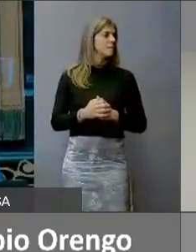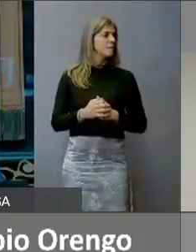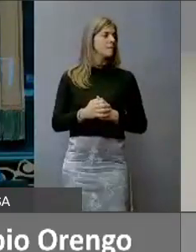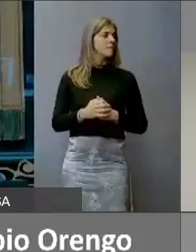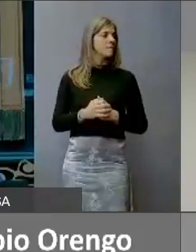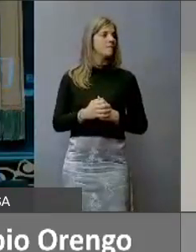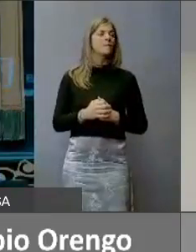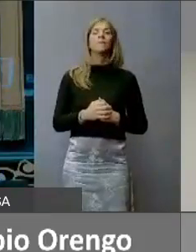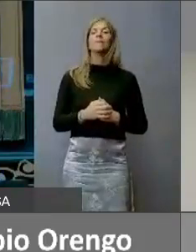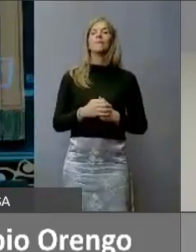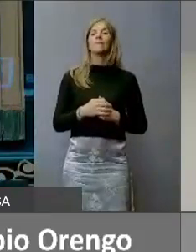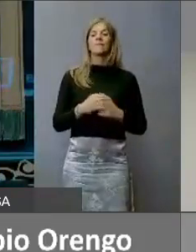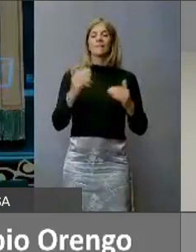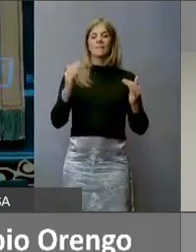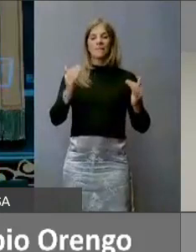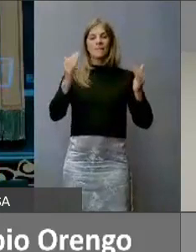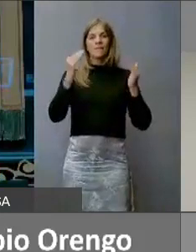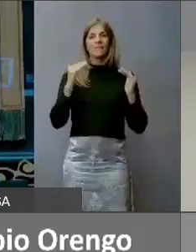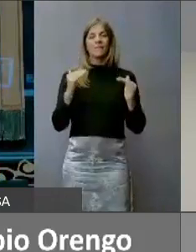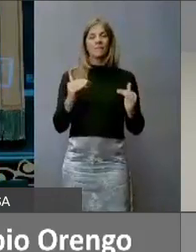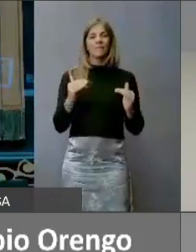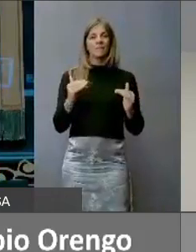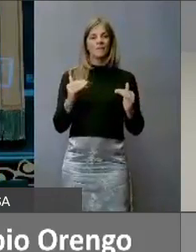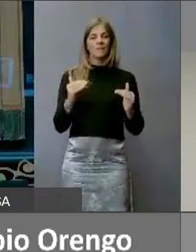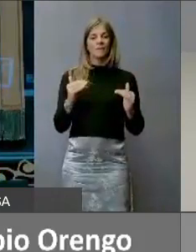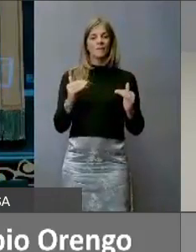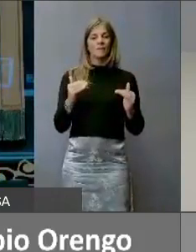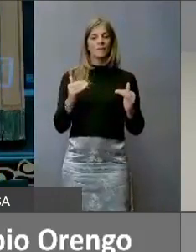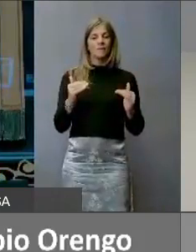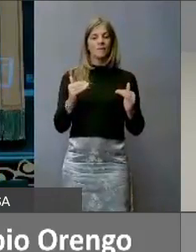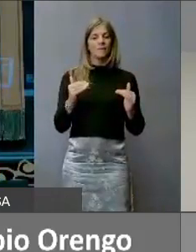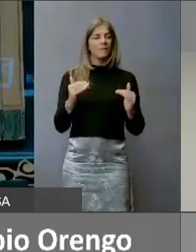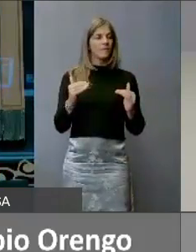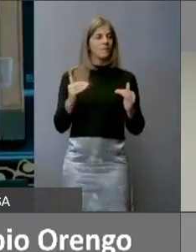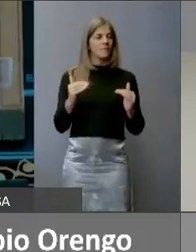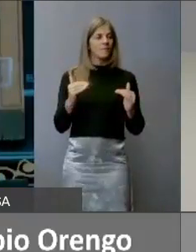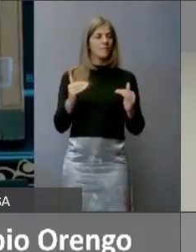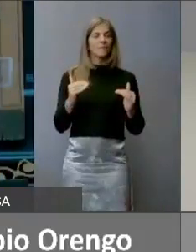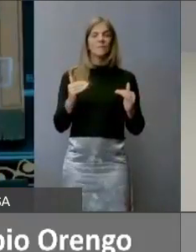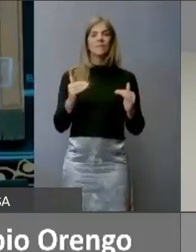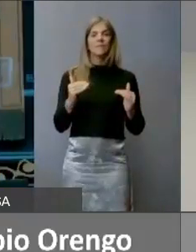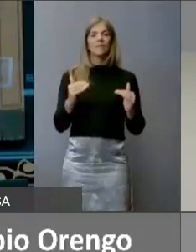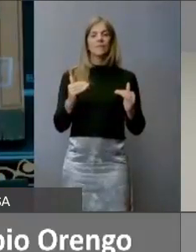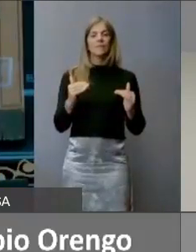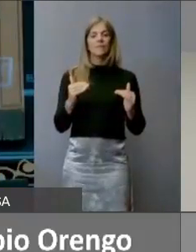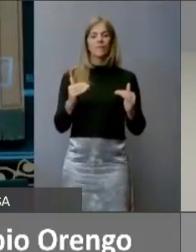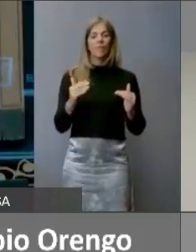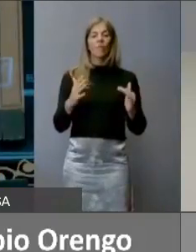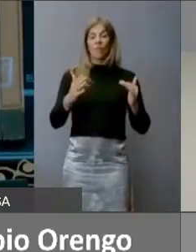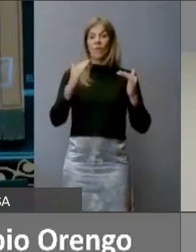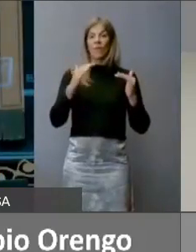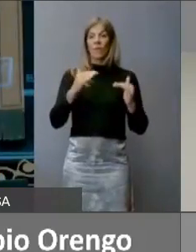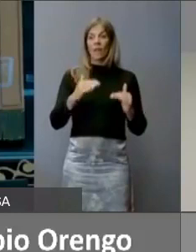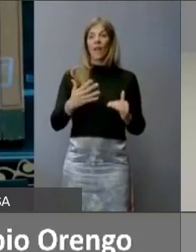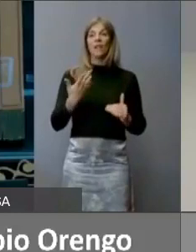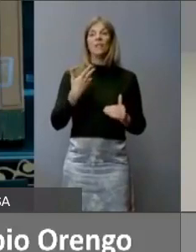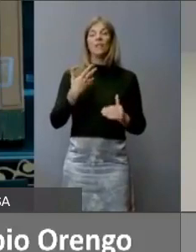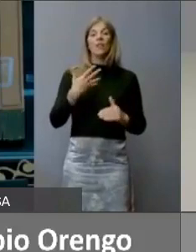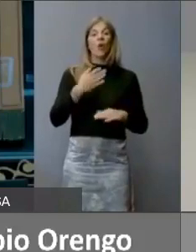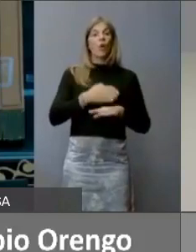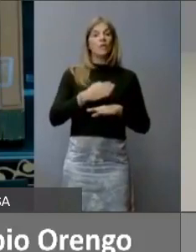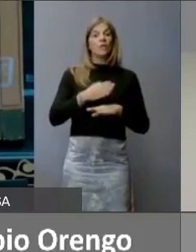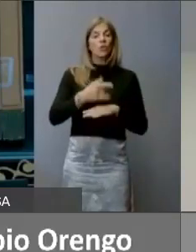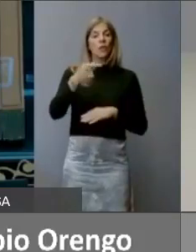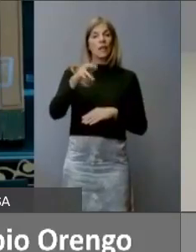grazie a lei successiva interrogazione proposta dal consigliere terrine che vedo già pronto sembra per